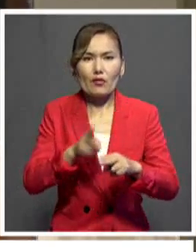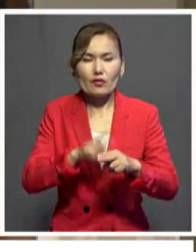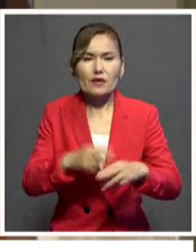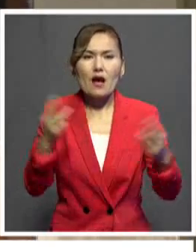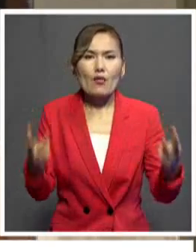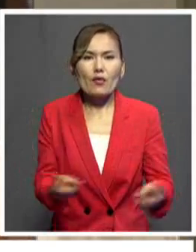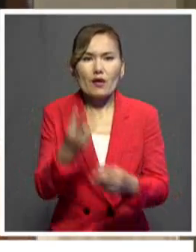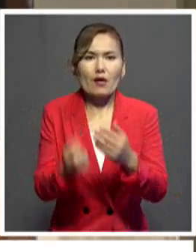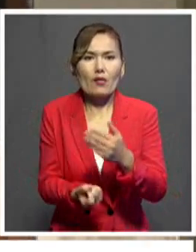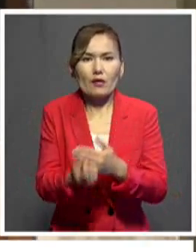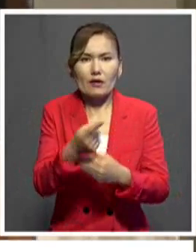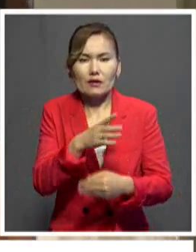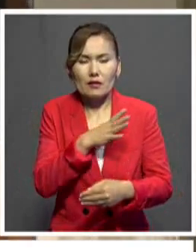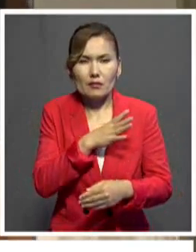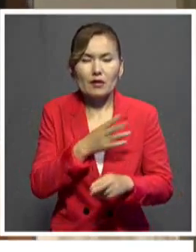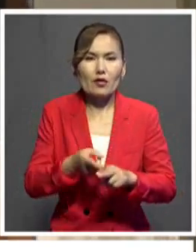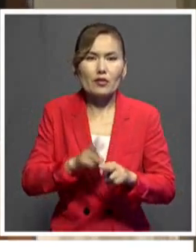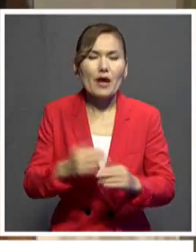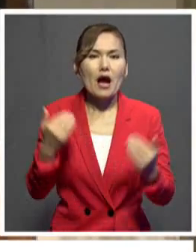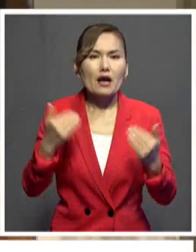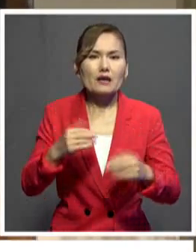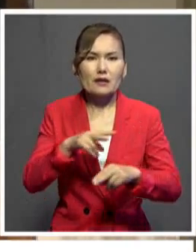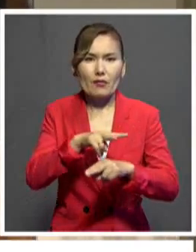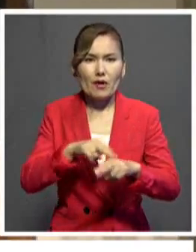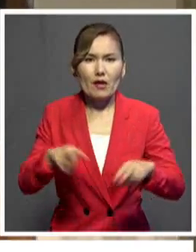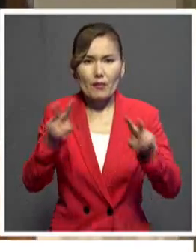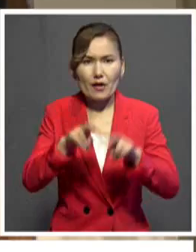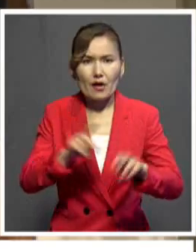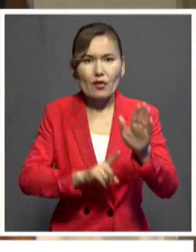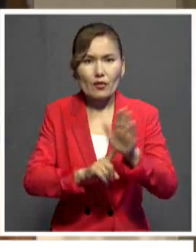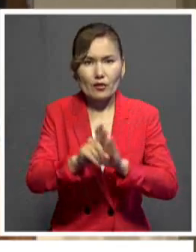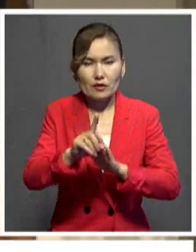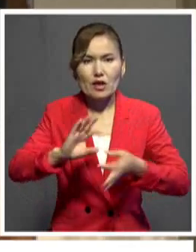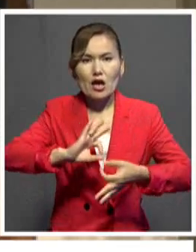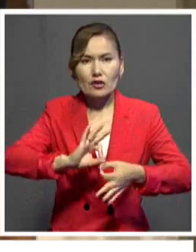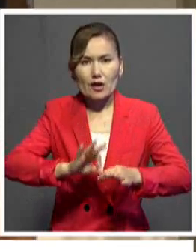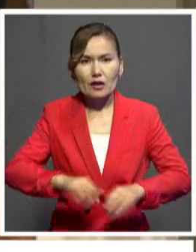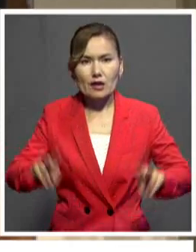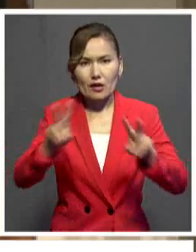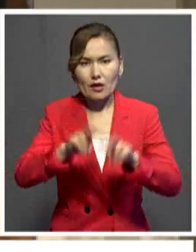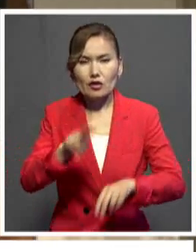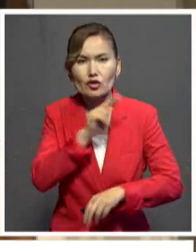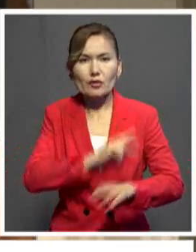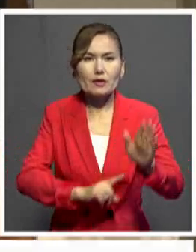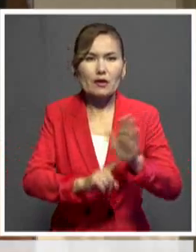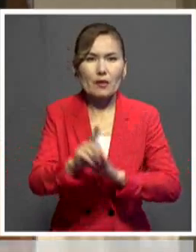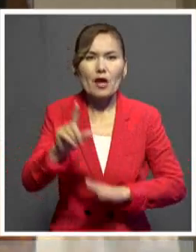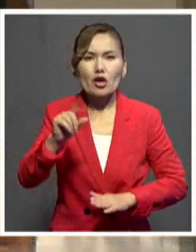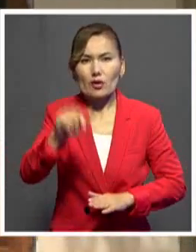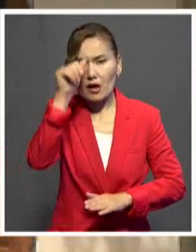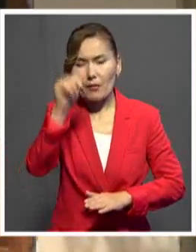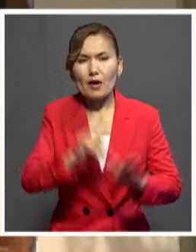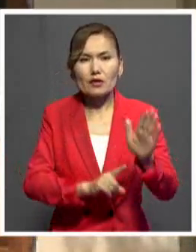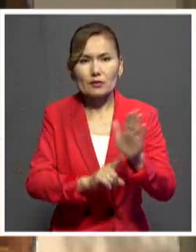Ол бойынша біздің қазір экологиялық департамент тарапынан тексеру жұмыстары басталды. Дүйсенбіден бастап